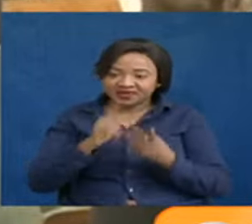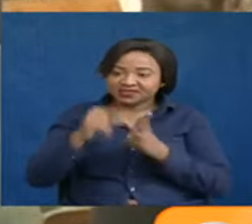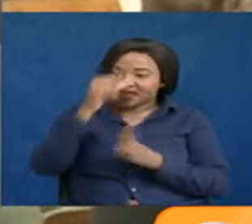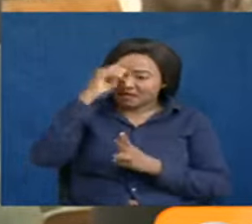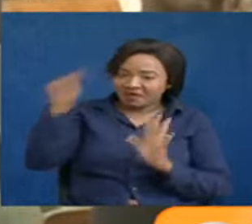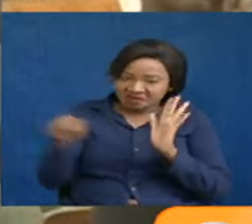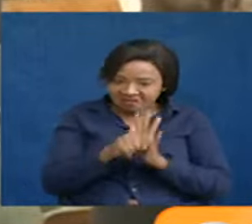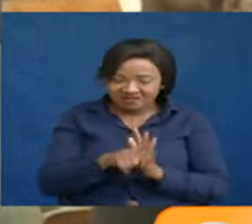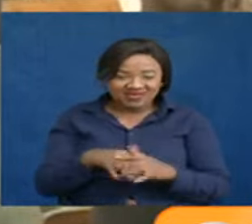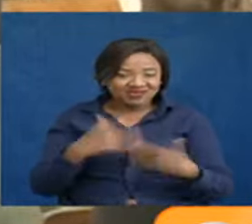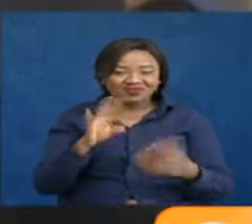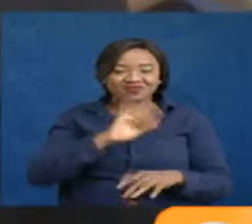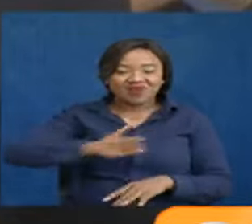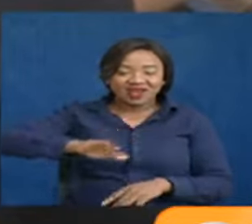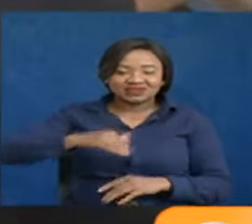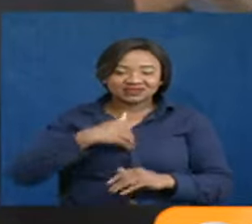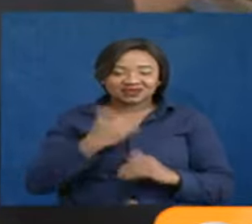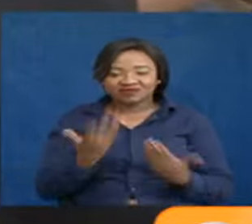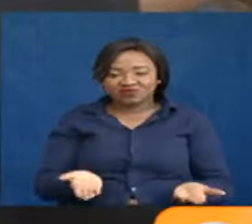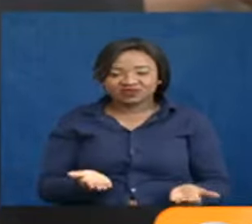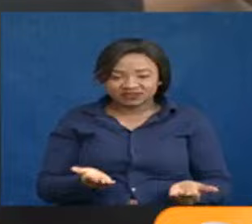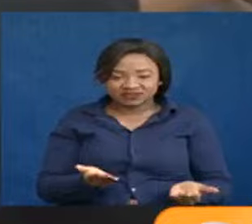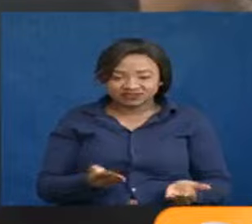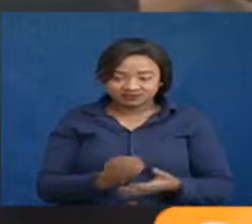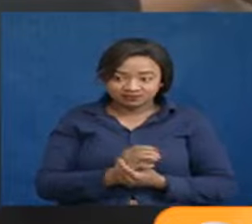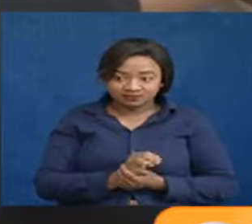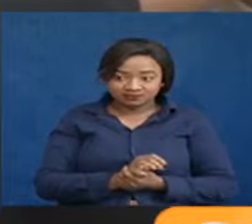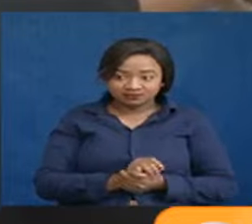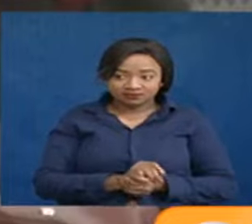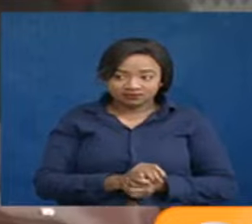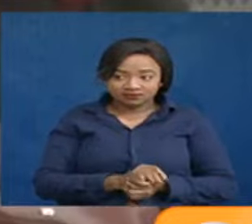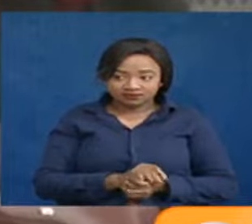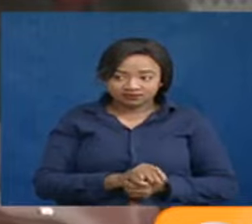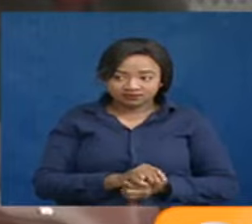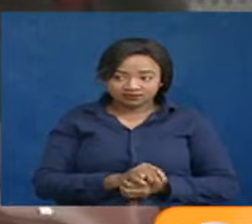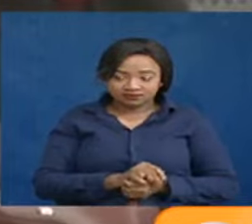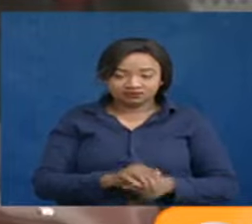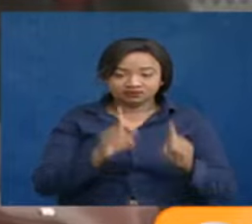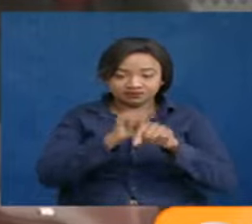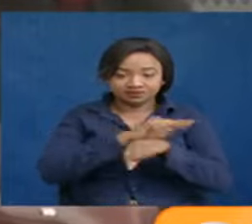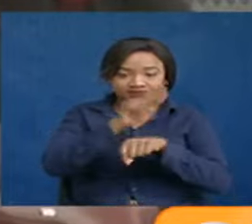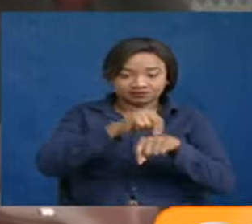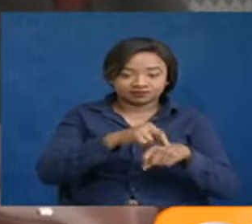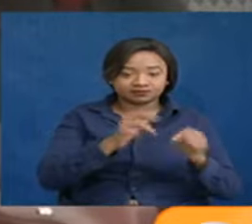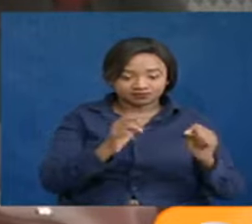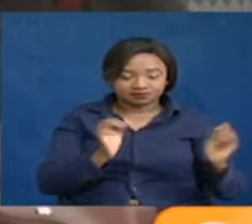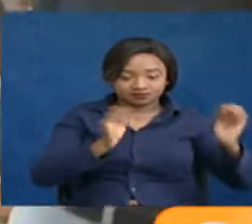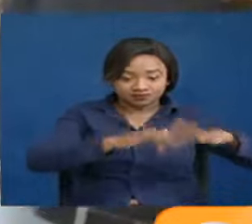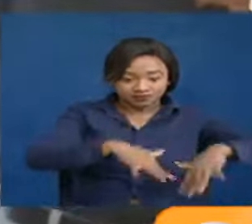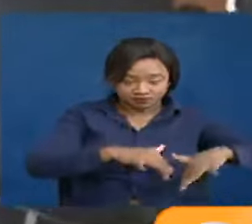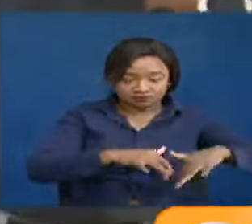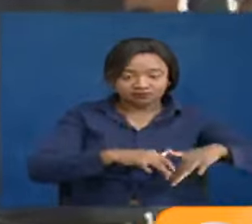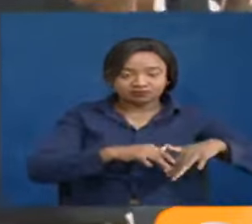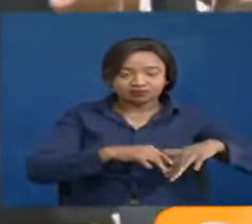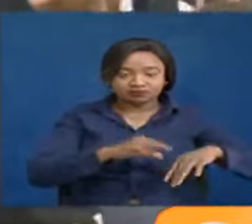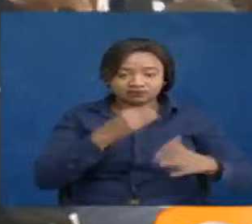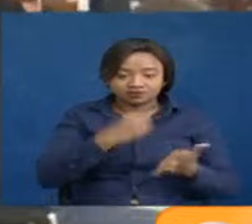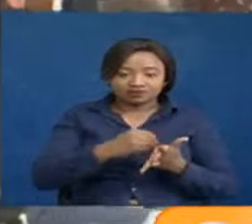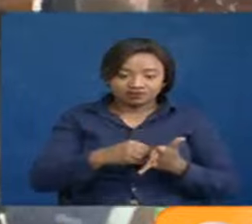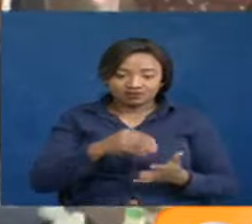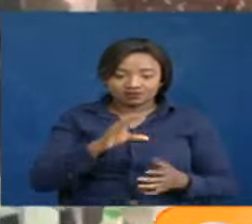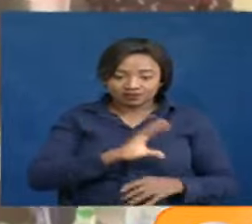yake, utabaki na nini? Same as the last finance bill, the National Assembly Finance Committee Chair and Molo MP Kuria Kimani